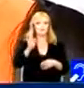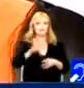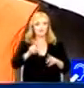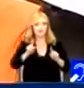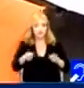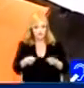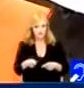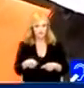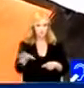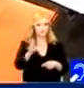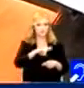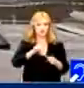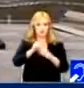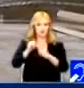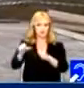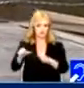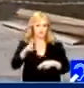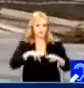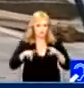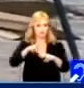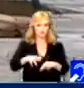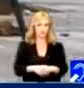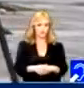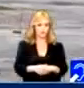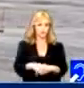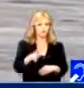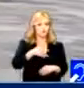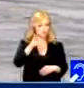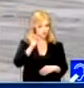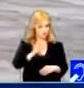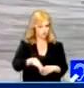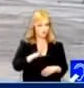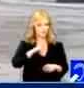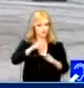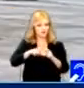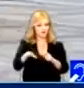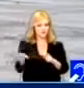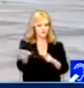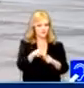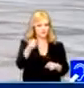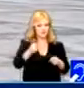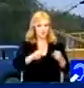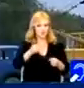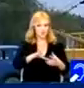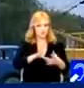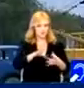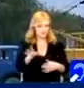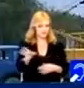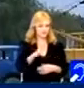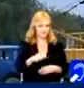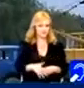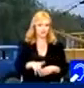persoanele pentru trecerea frontierei. Mai riguros va fi și controlul vamal. Este amenajată o anexă care va fi dotată cu toate echipamentele